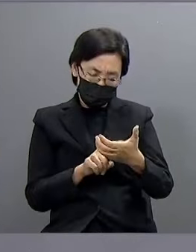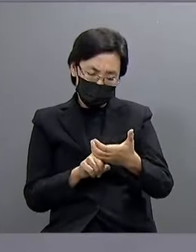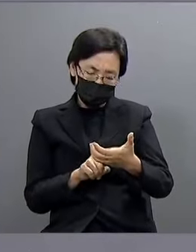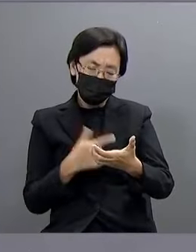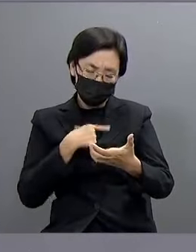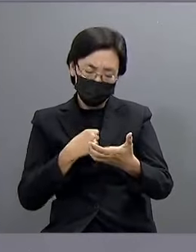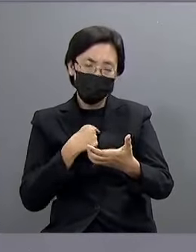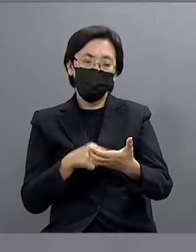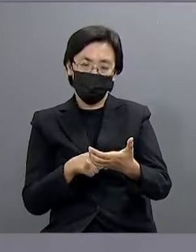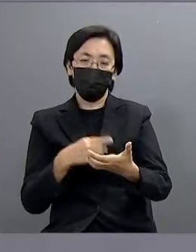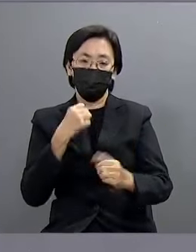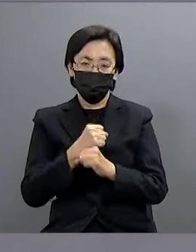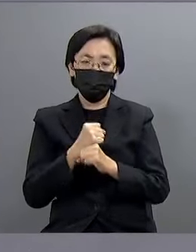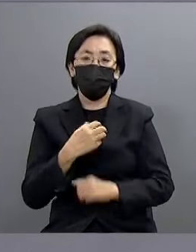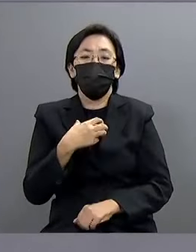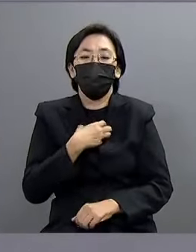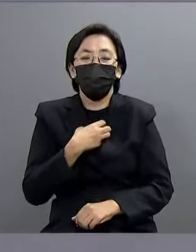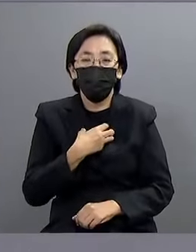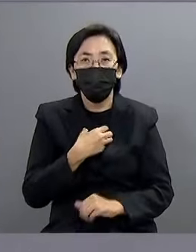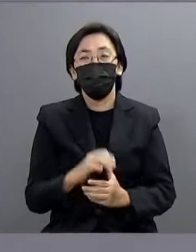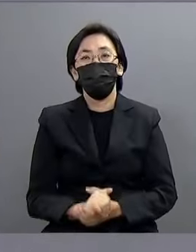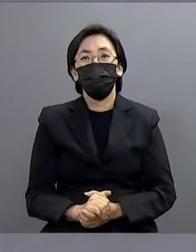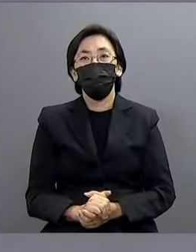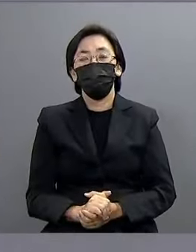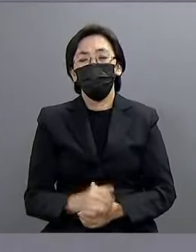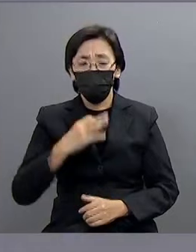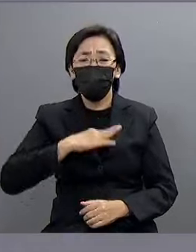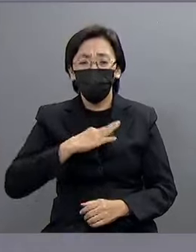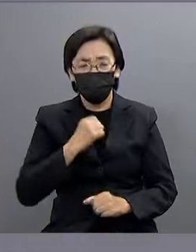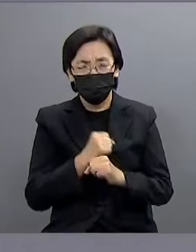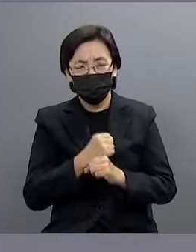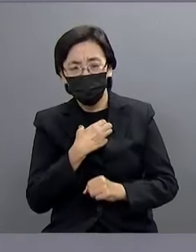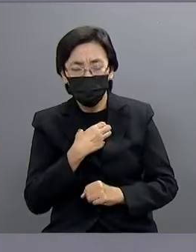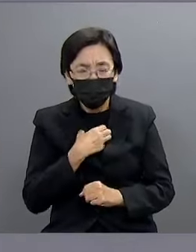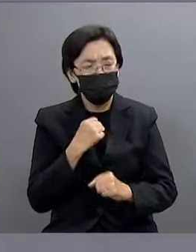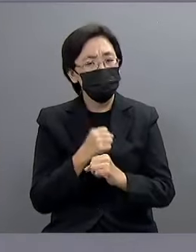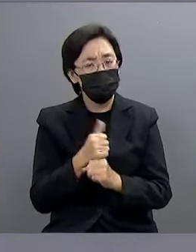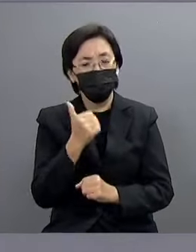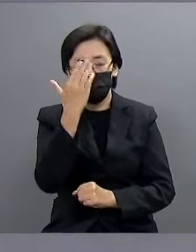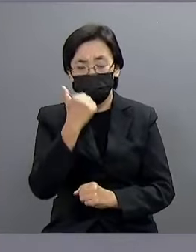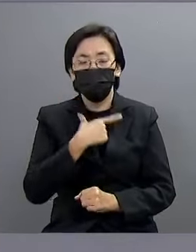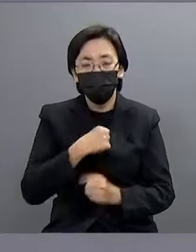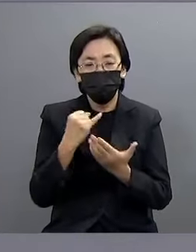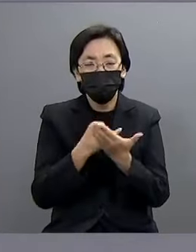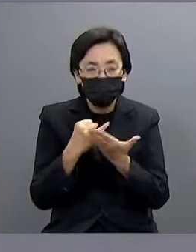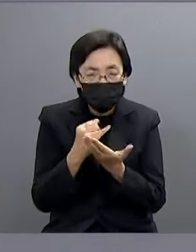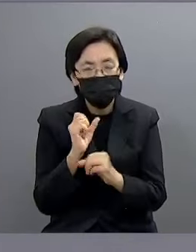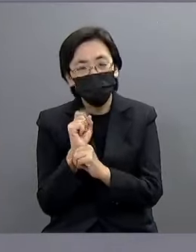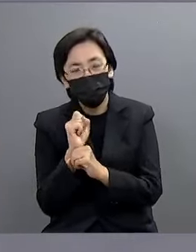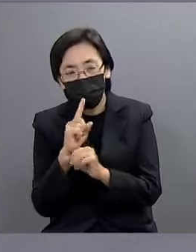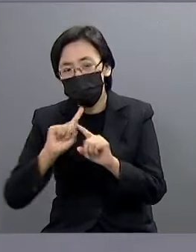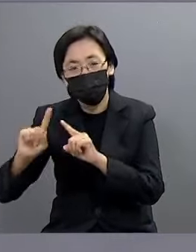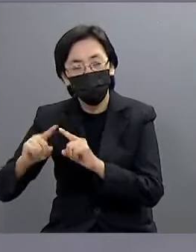ากทำและรู้เลยว่ามันเราอาจจะทำได้ดีเพราะว่าเป็นคนชอบทำงานศิลปะอะไรอย่างเงี้ยค่ะก็เลยเหมือนได้ไปลอง